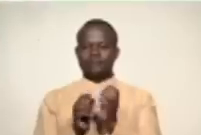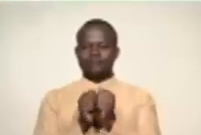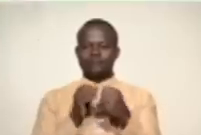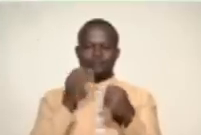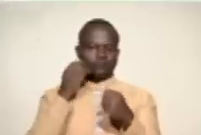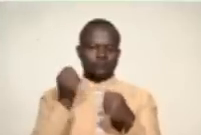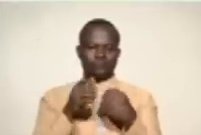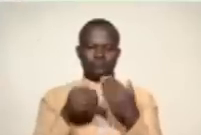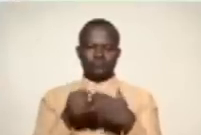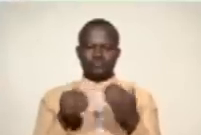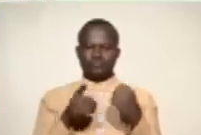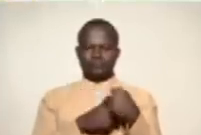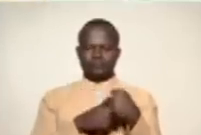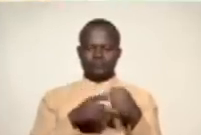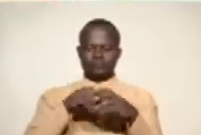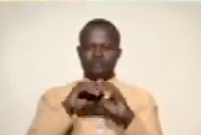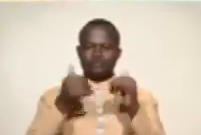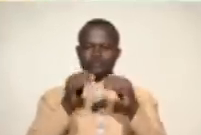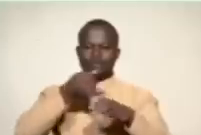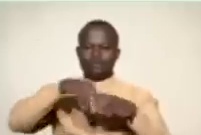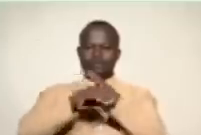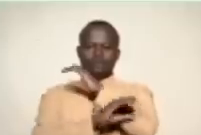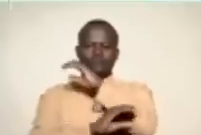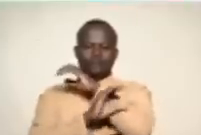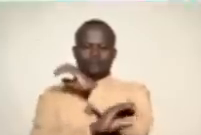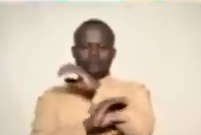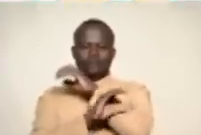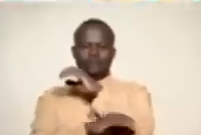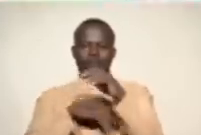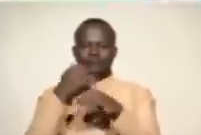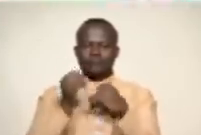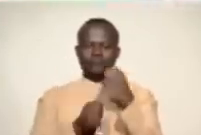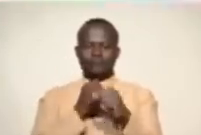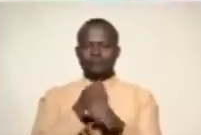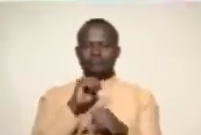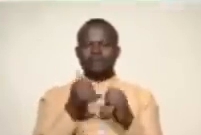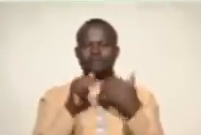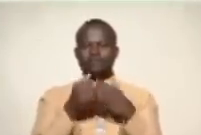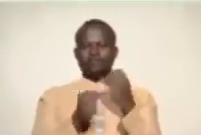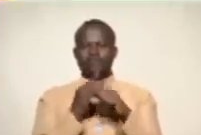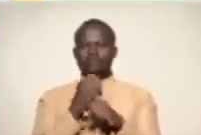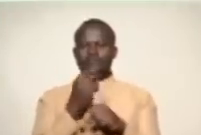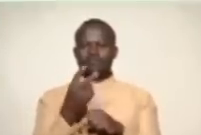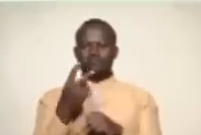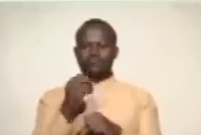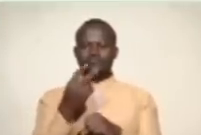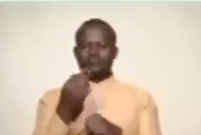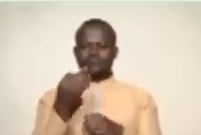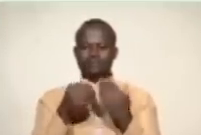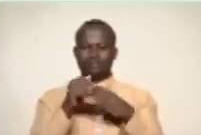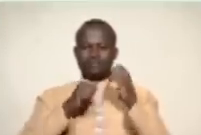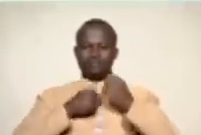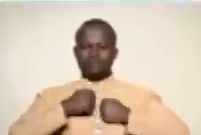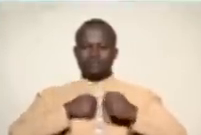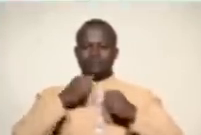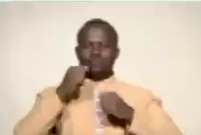Ikipe y'u Rwanda rero ikaba yatangiye umwiherero yiganjemo abakinnyi bakina imbere mu gihugu nyuma yo gusoza umwaka w'2022-2023 wa shampiyona y'u Rwanda ndetse